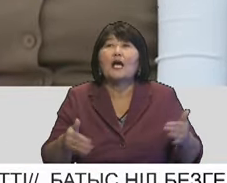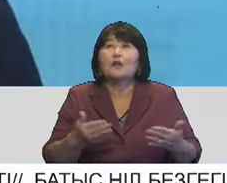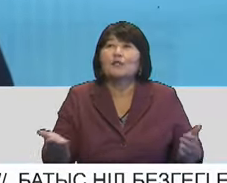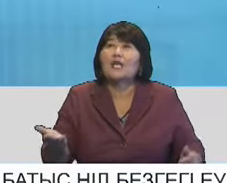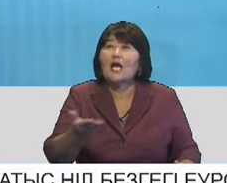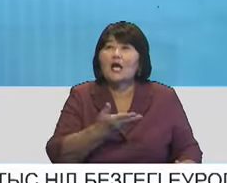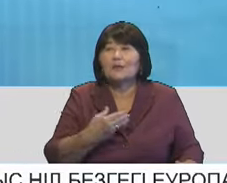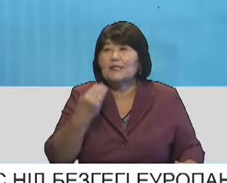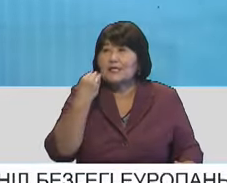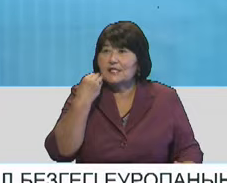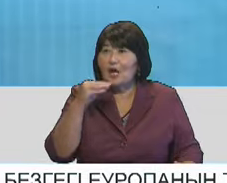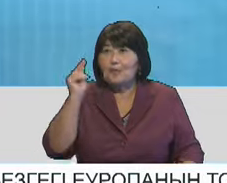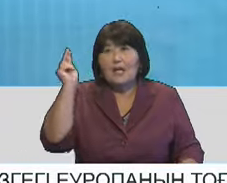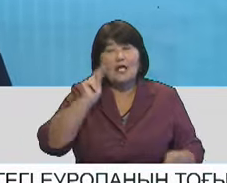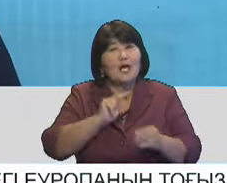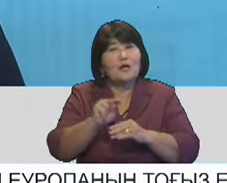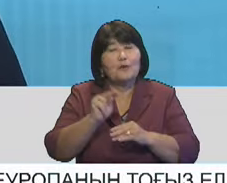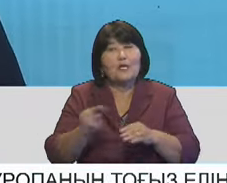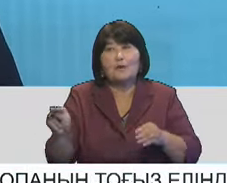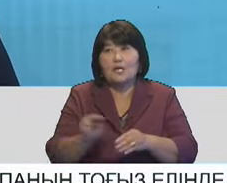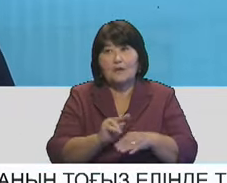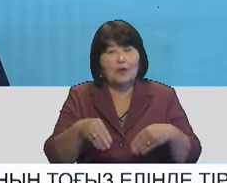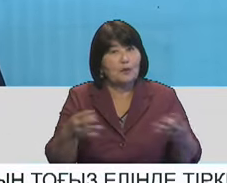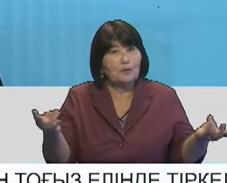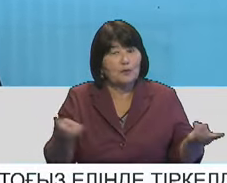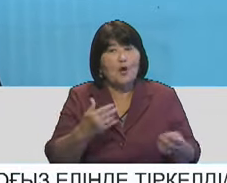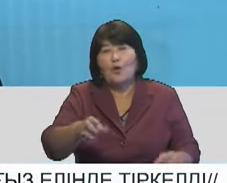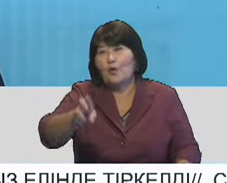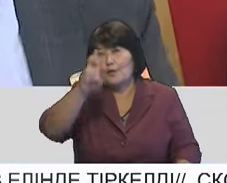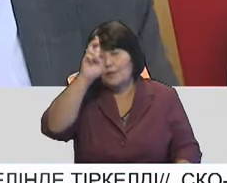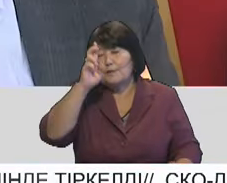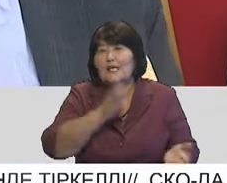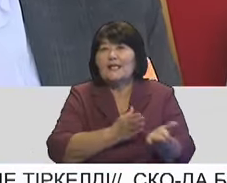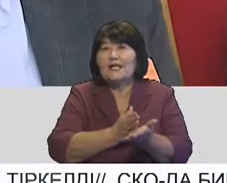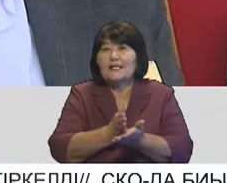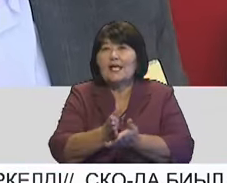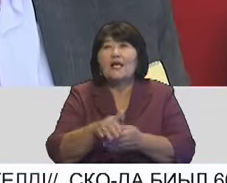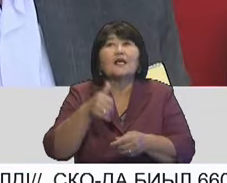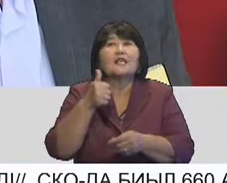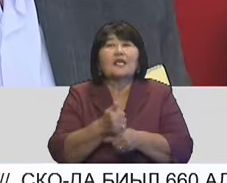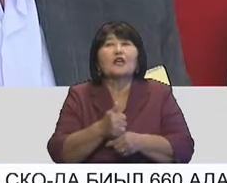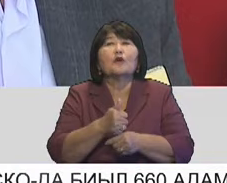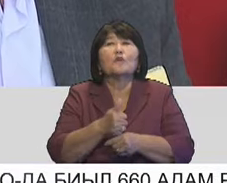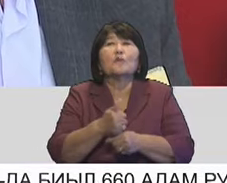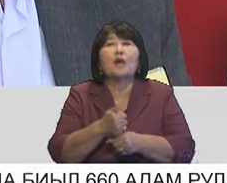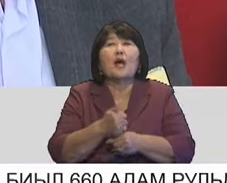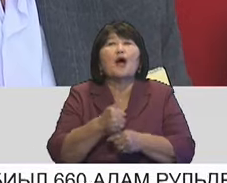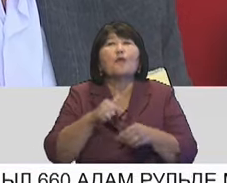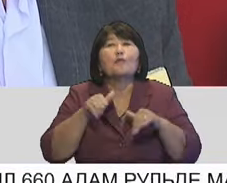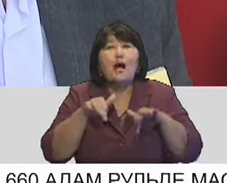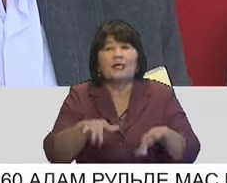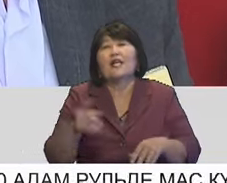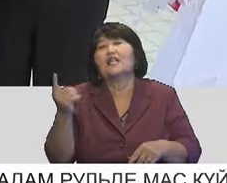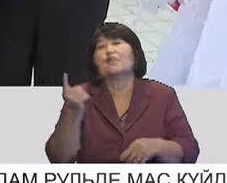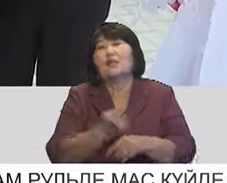біз сапалы білім, тәрбие беруіміз керек. Ол мемлекеттік саясаттың ең басты бағыттарының